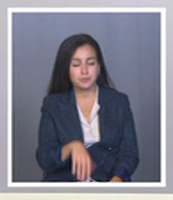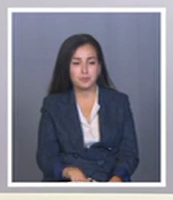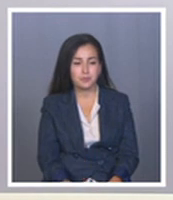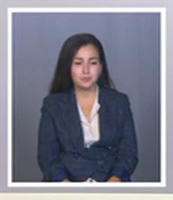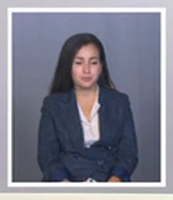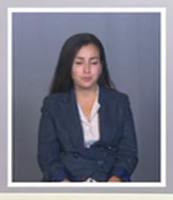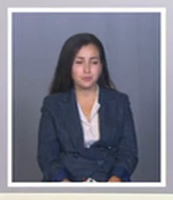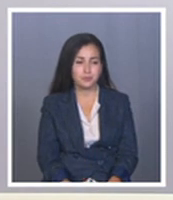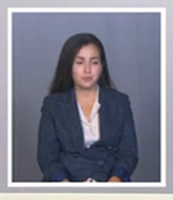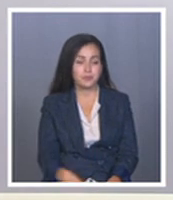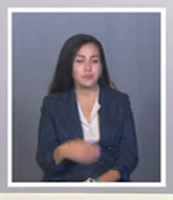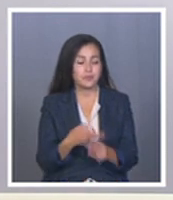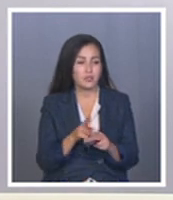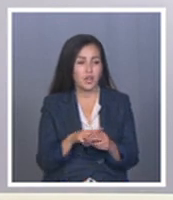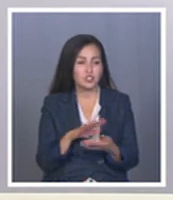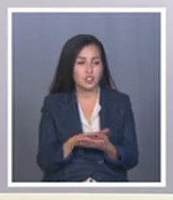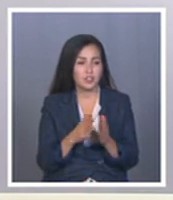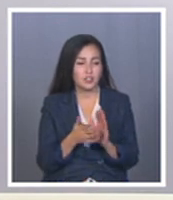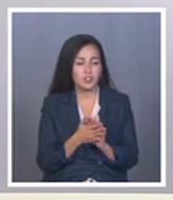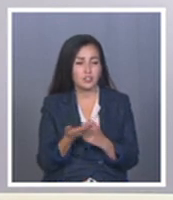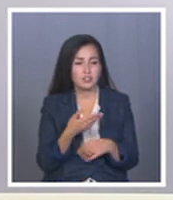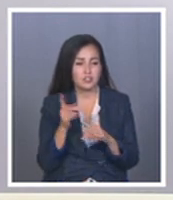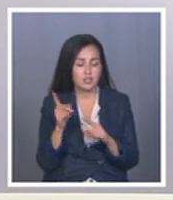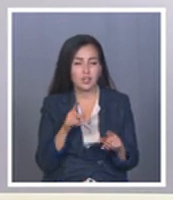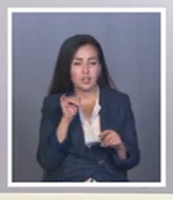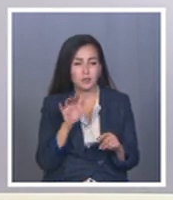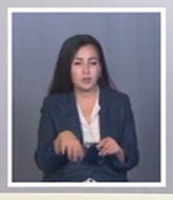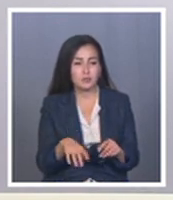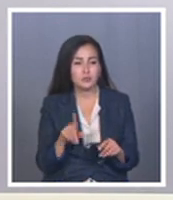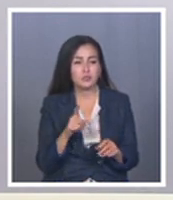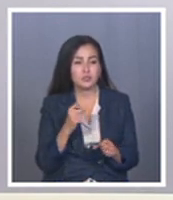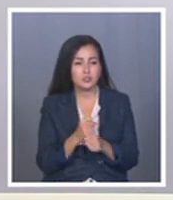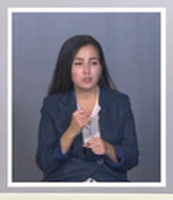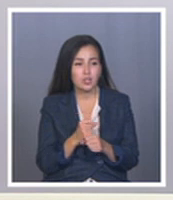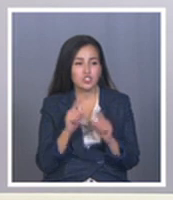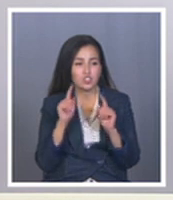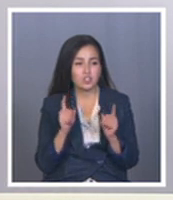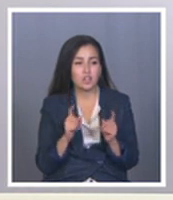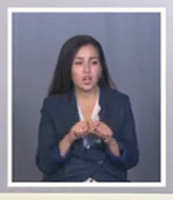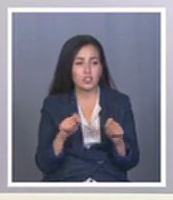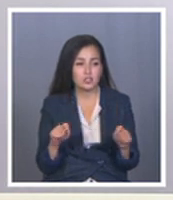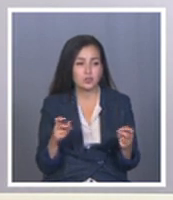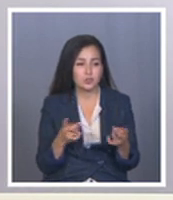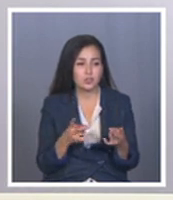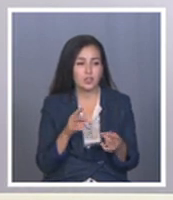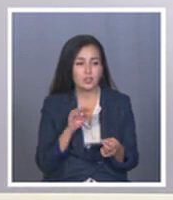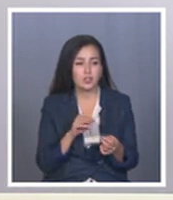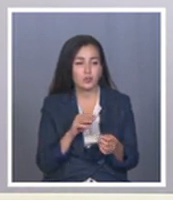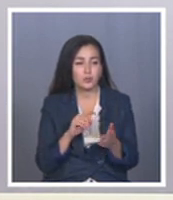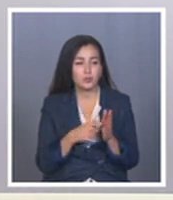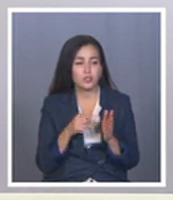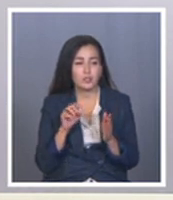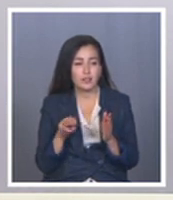тұр. Бұндай жағдайда біз өрнектерді қысқарта алмаймыз. Не істейміз? Жақшаларды ашамыз. Яғни Т-ны Т-ға көбейтеміз, Т